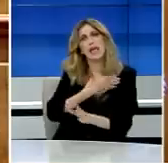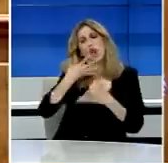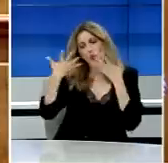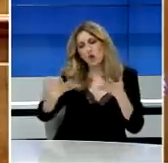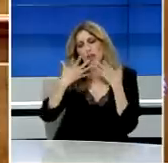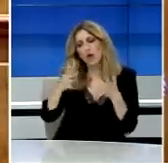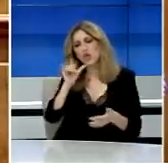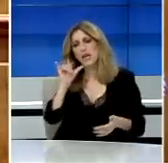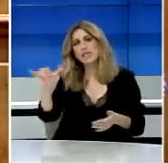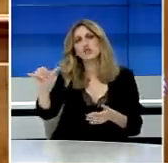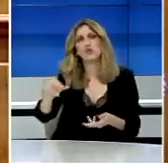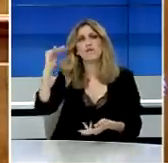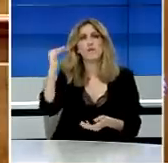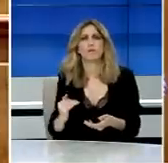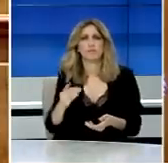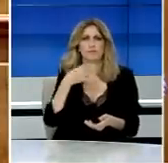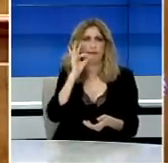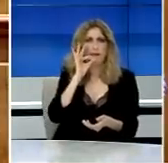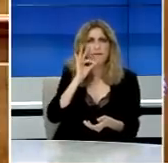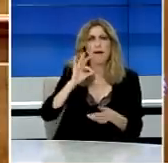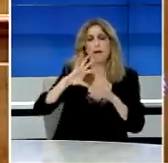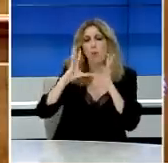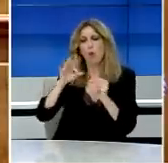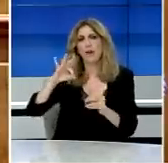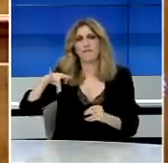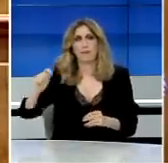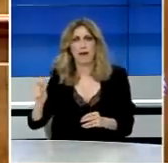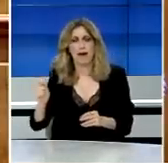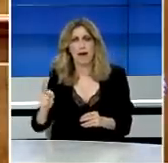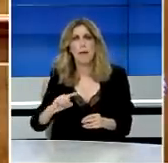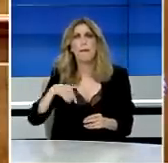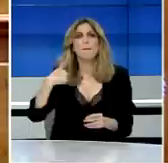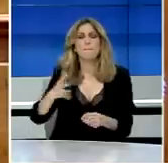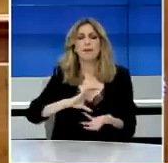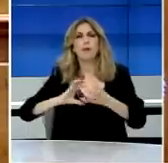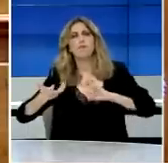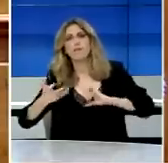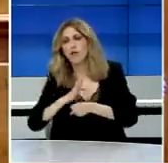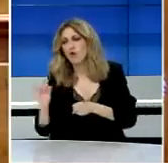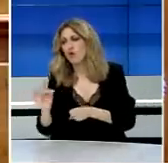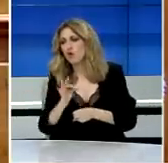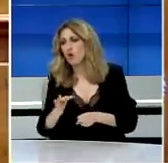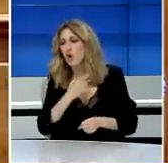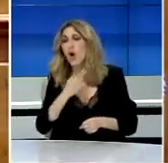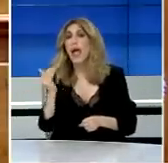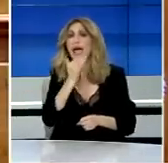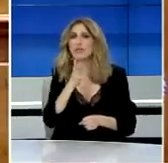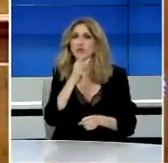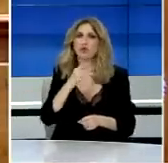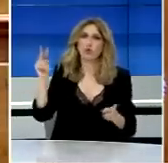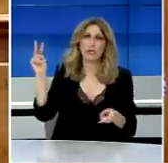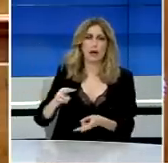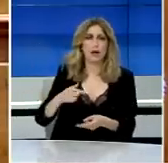πρέπει να το κάνετε, κύριε Μητσοτάκη. Να κατεβάσετε το φόρο προστιθέμενης αξίας εκτάκτως στο 6% για την